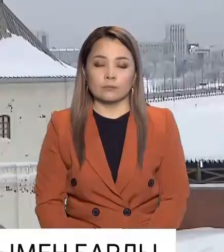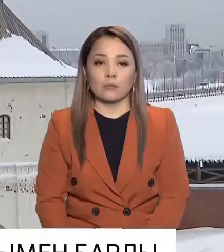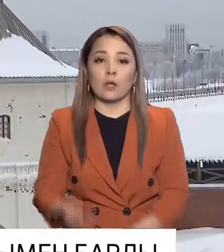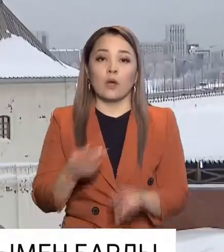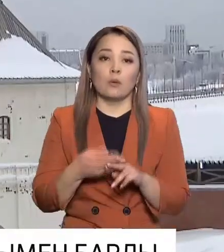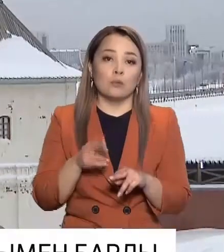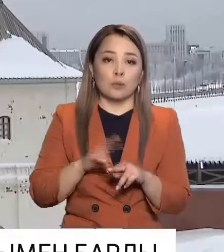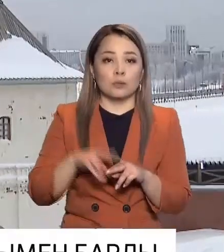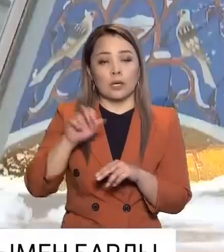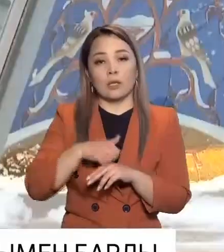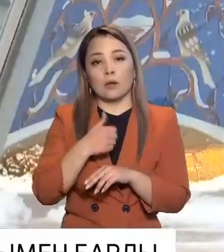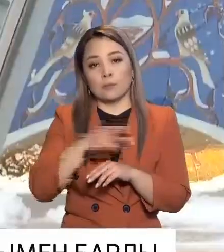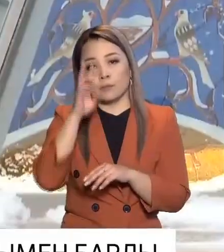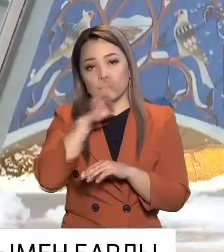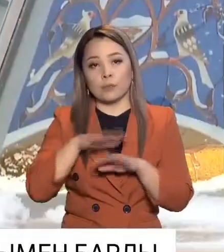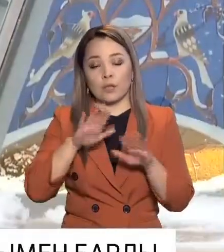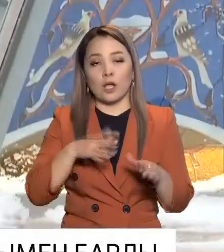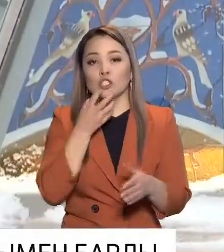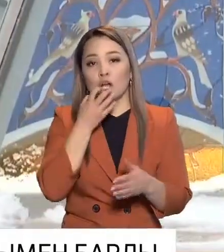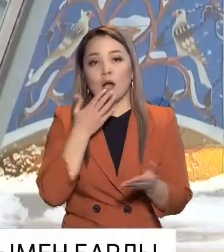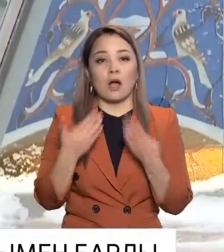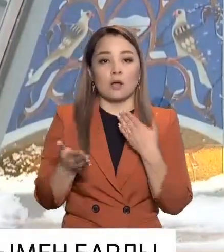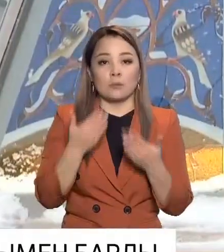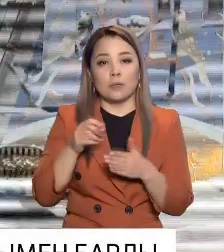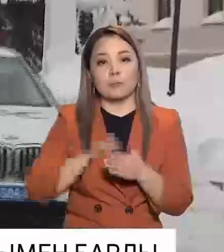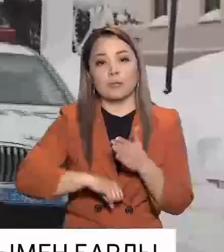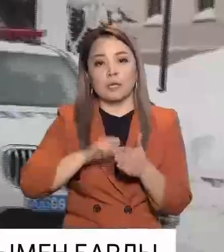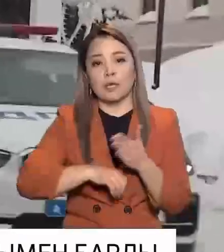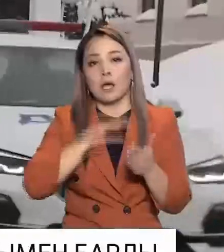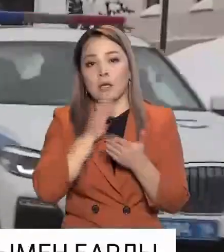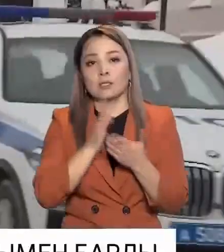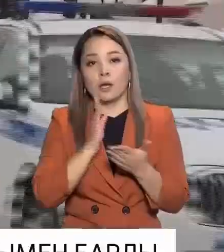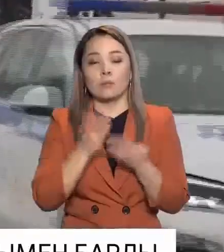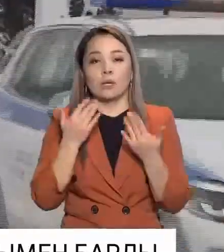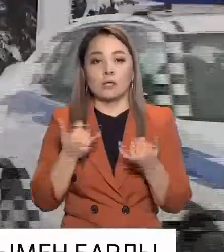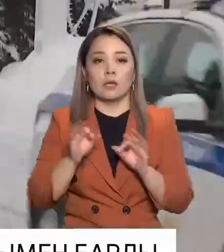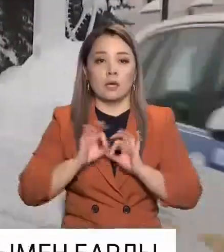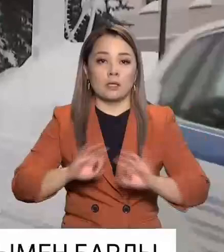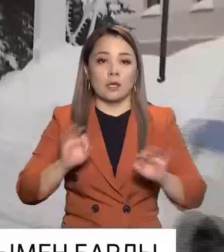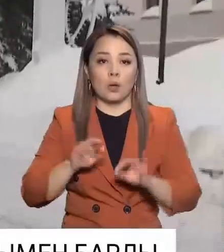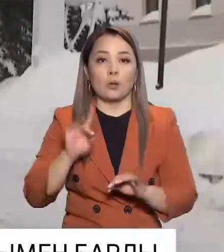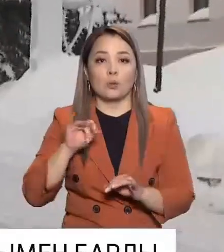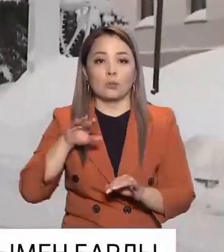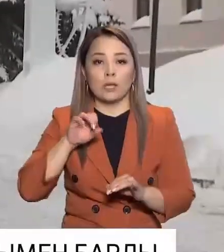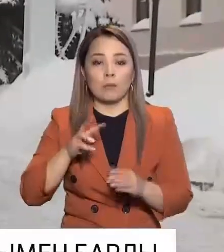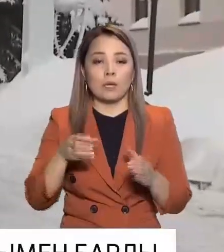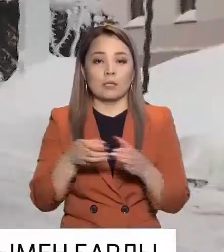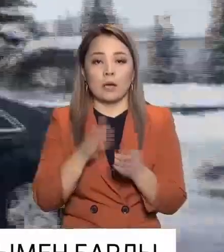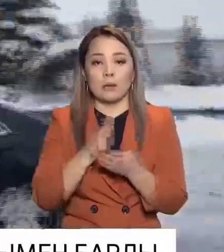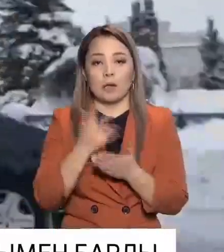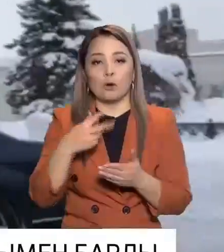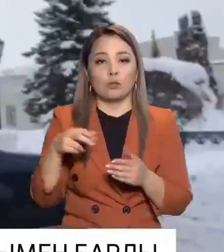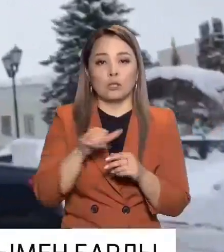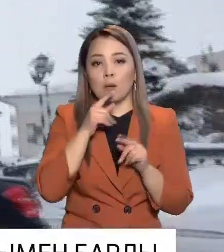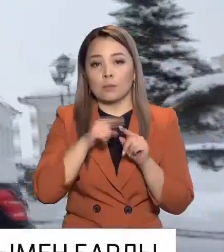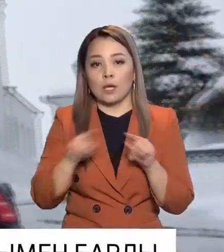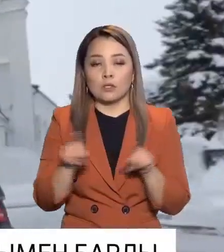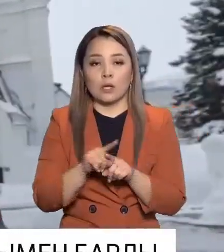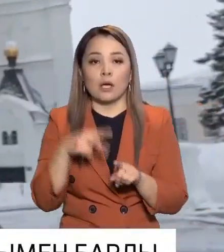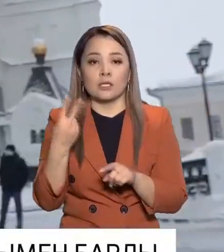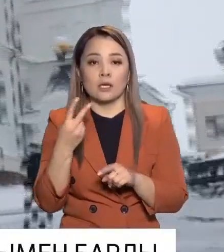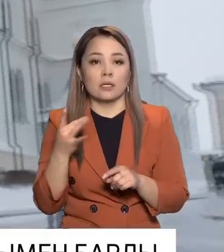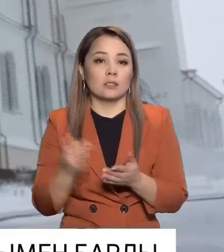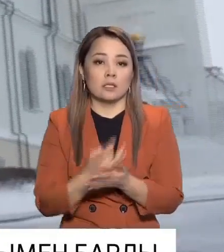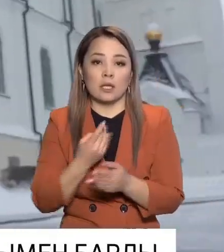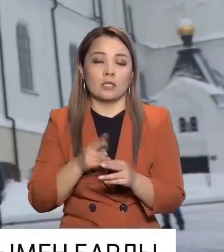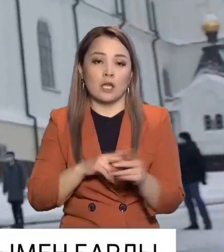Бұған әрине ел басшылардың жылы қарым-қатынасы себеп екені жасырын емес. Қасым Жомарт Тоқаев пен Рустам Минниханов үш аптаның ішінде екінші